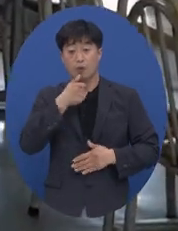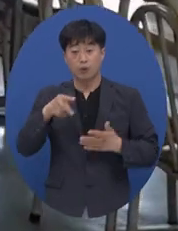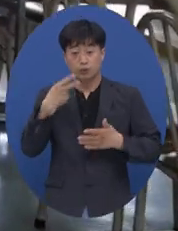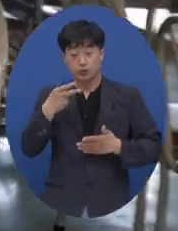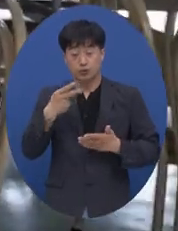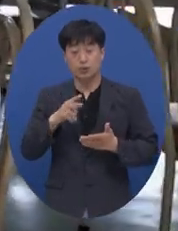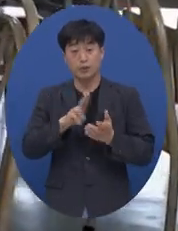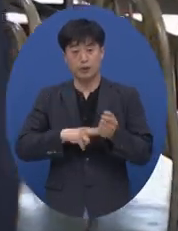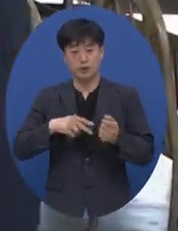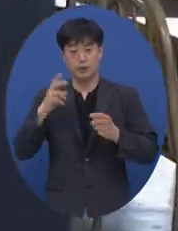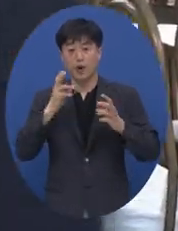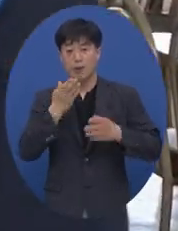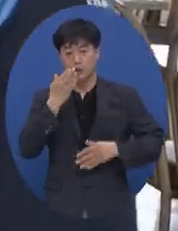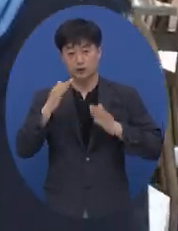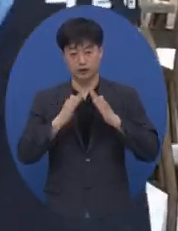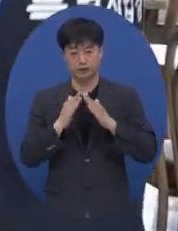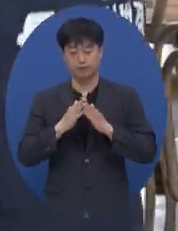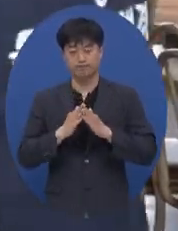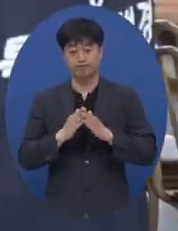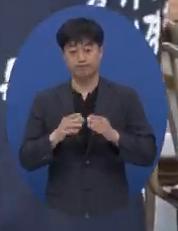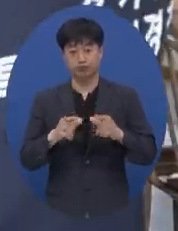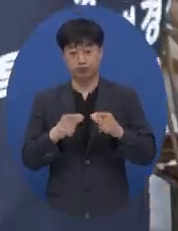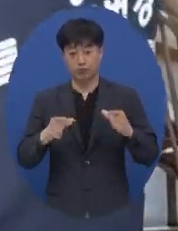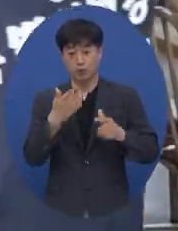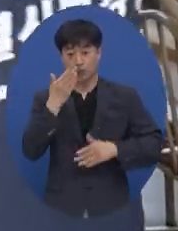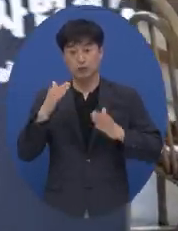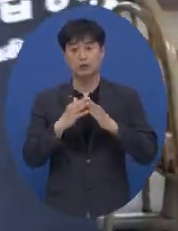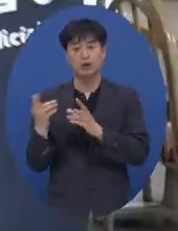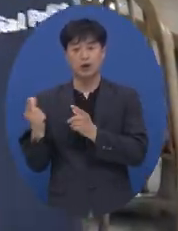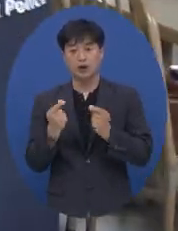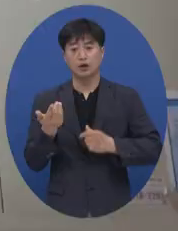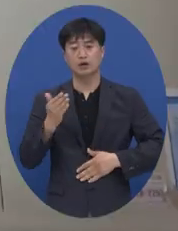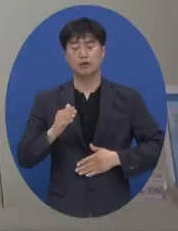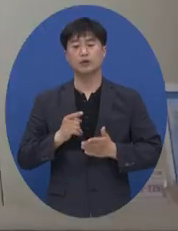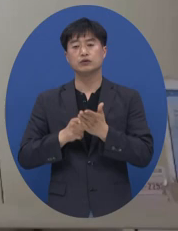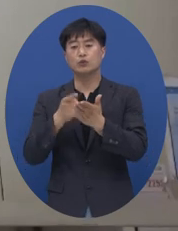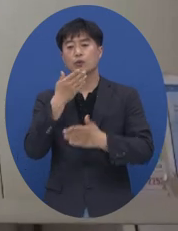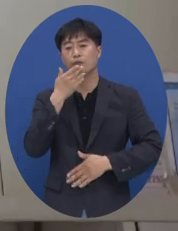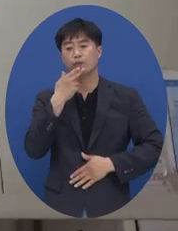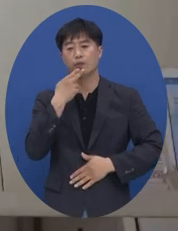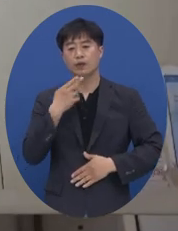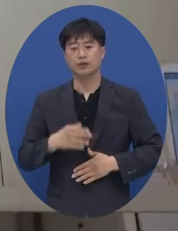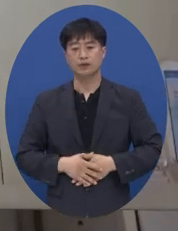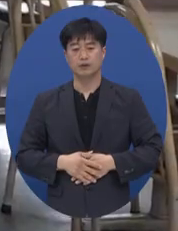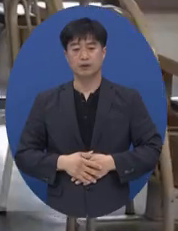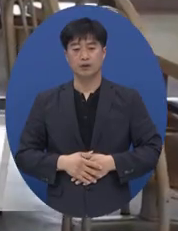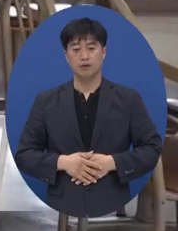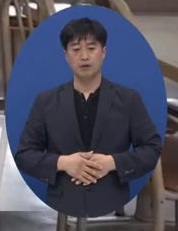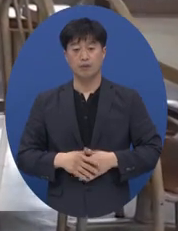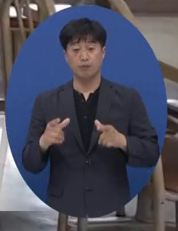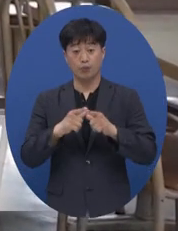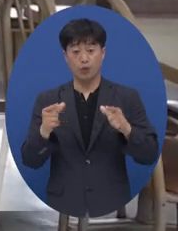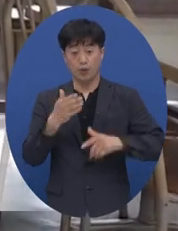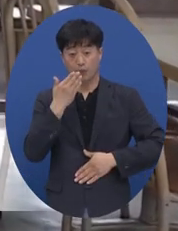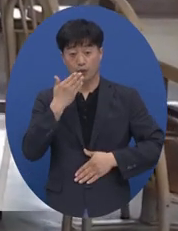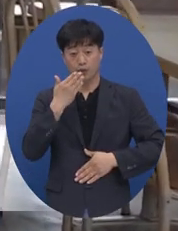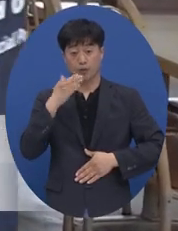콩국수 등을 파는 한 식당. 정상적인 음식점으로 보이지만 사실 영업 신고도 하지 않았습니다. 일반